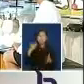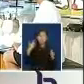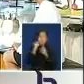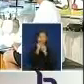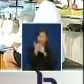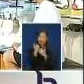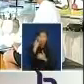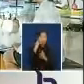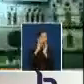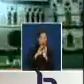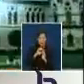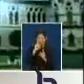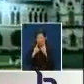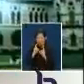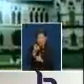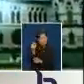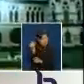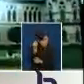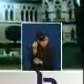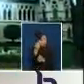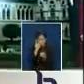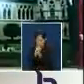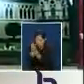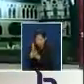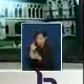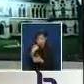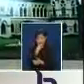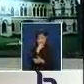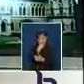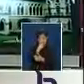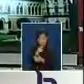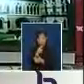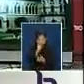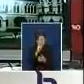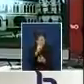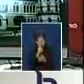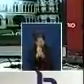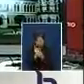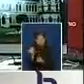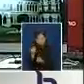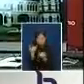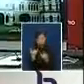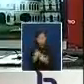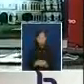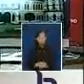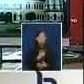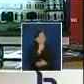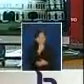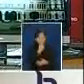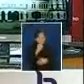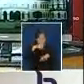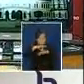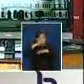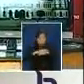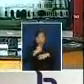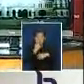นี่น้อยมากแทบนับไม่หาไม่เจอเลยครับจากไข้หวัดใหญ่นะฮะ ครับไข้เลือดออกแล้วครับที่เราจะเข้ามาตอนนี้เป็นไงบ้างเพราะเด็กๆบ